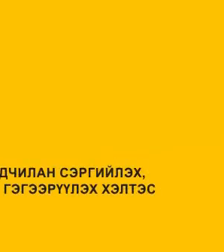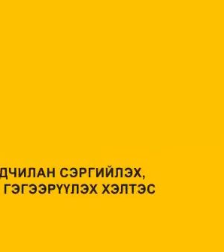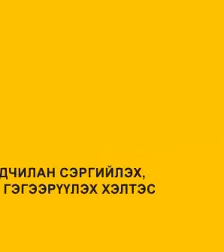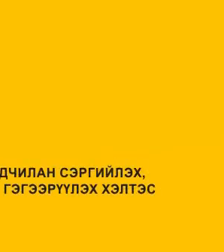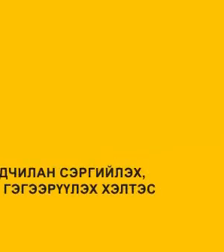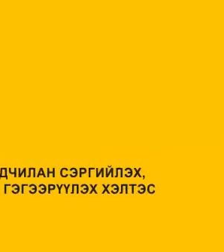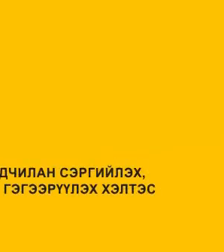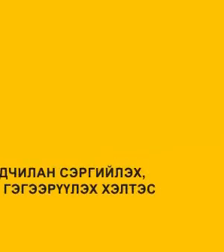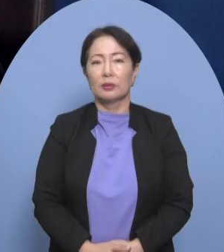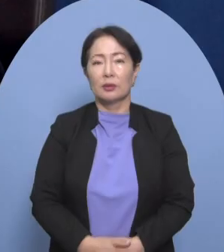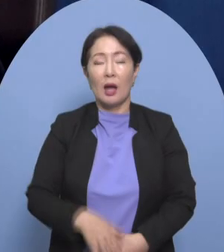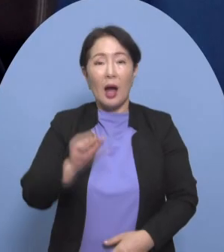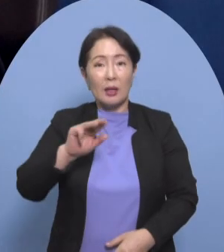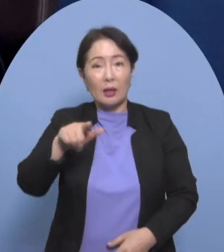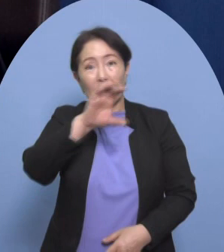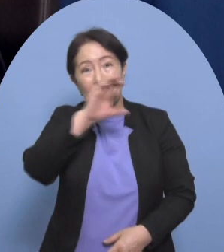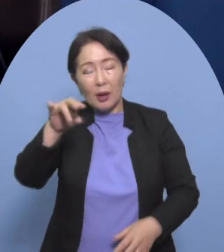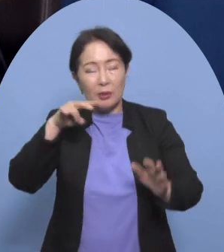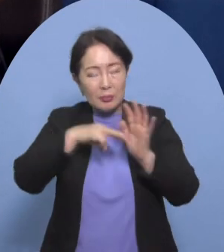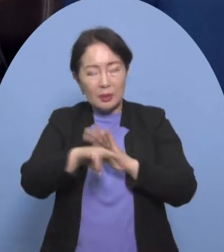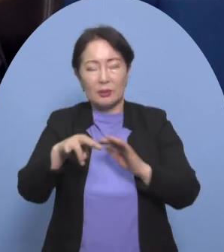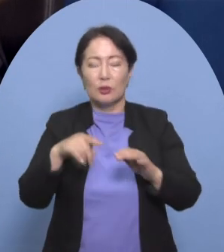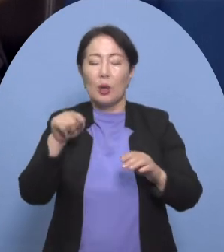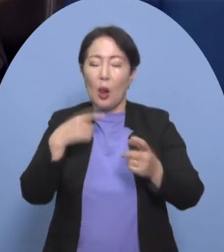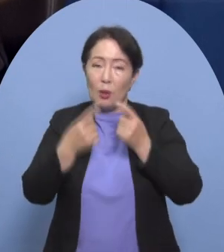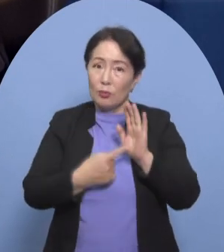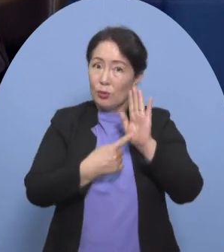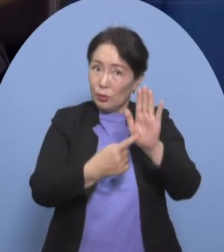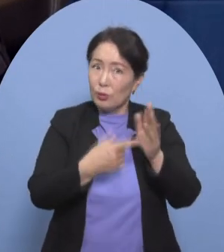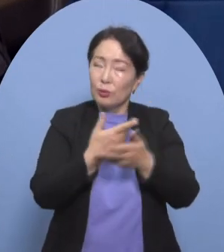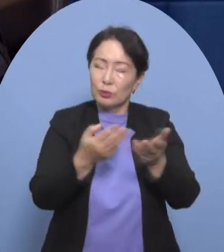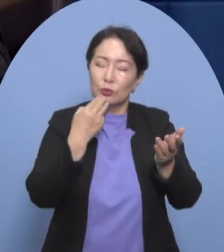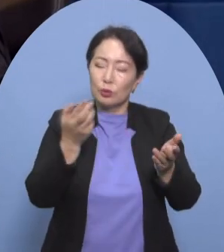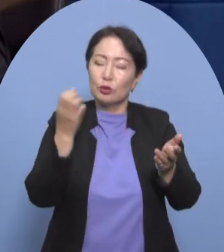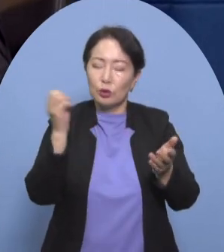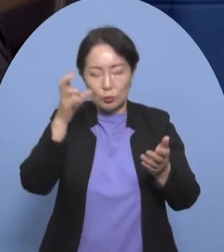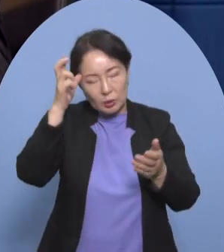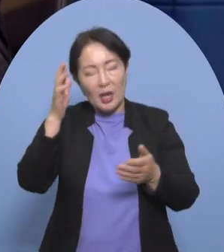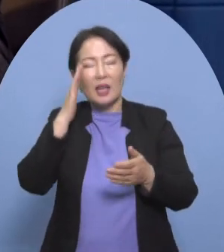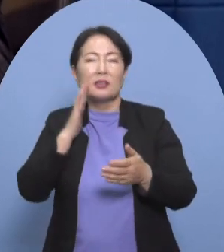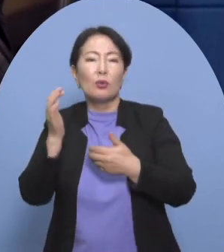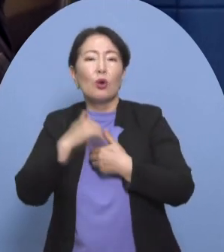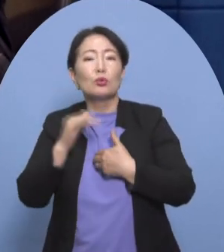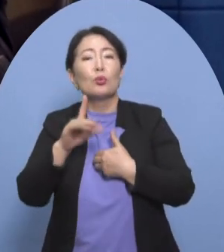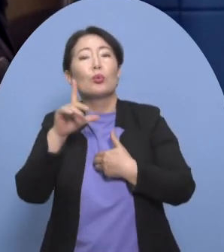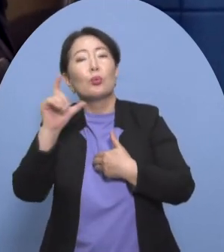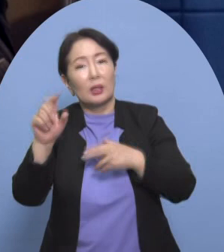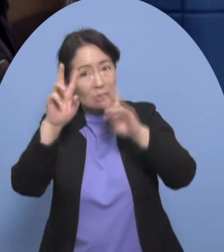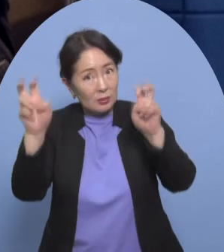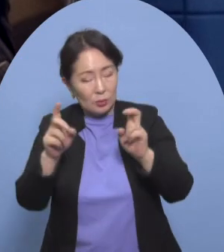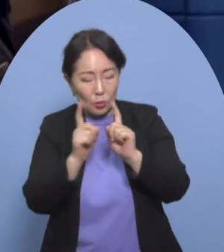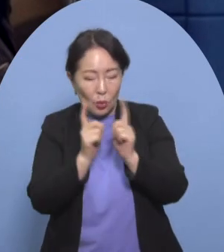газар. За авилахтай тэмцэх газрын мэдээлэл хөтөлбөрийн ээлжид дугаарыг үзэж таах хүн дээ. За шудраг усны боловсролт эцэг эхчүүдийн үүрэг оролцоо